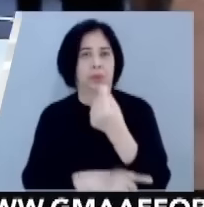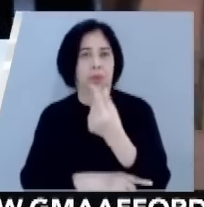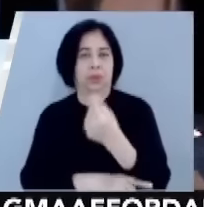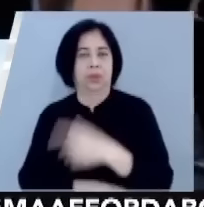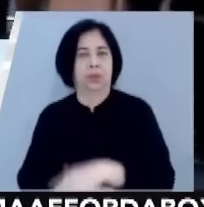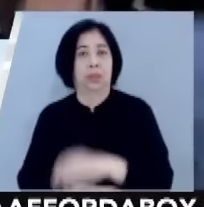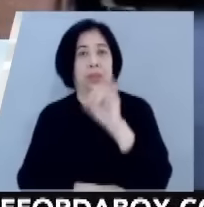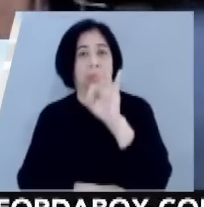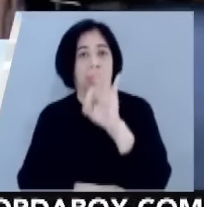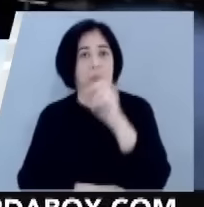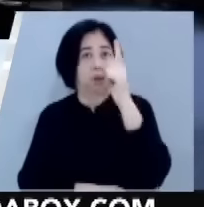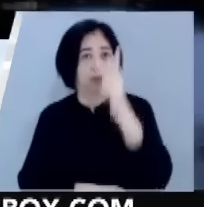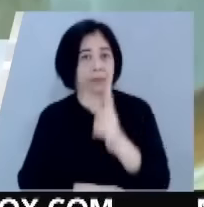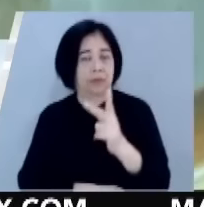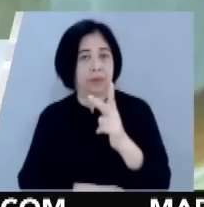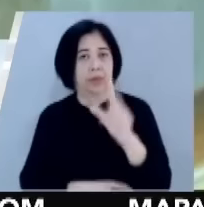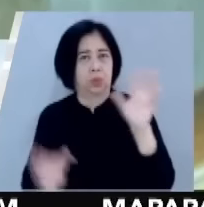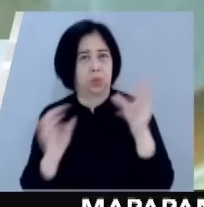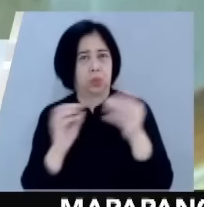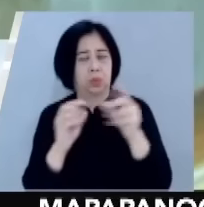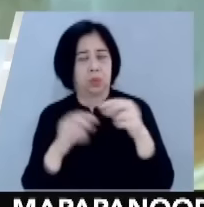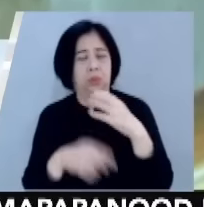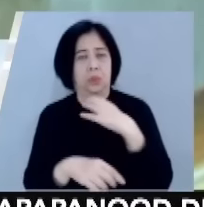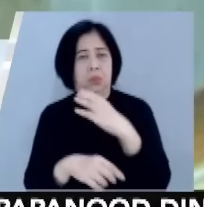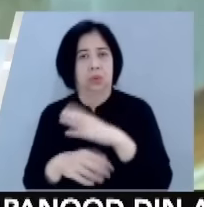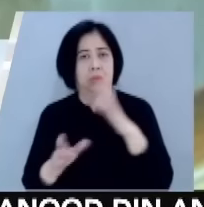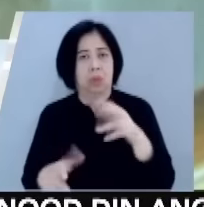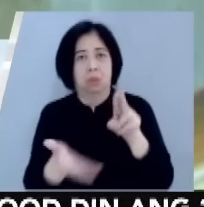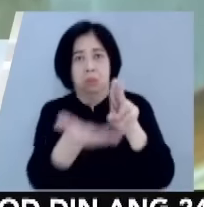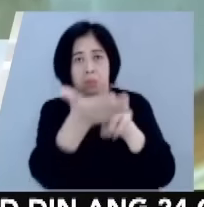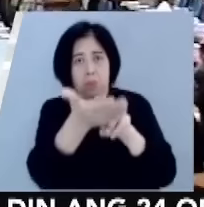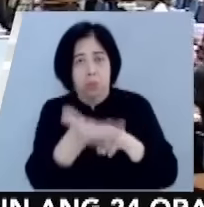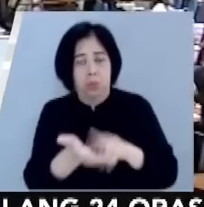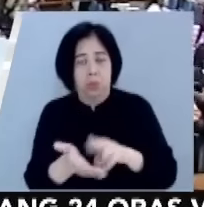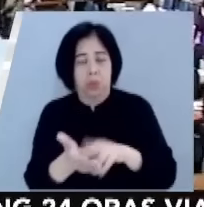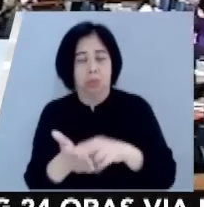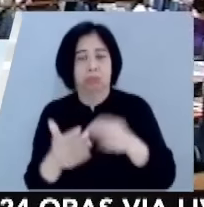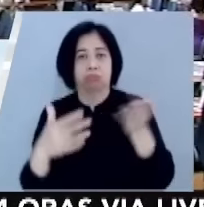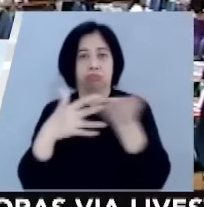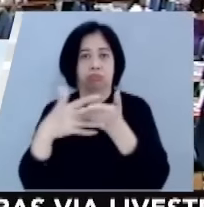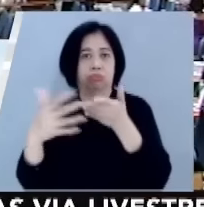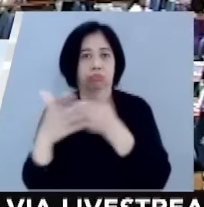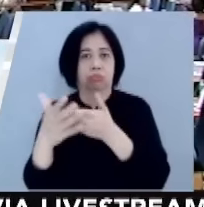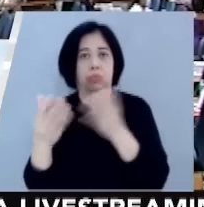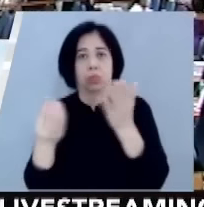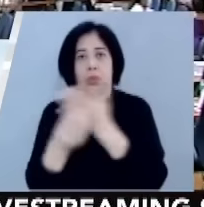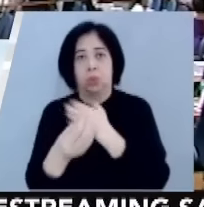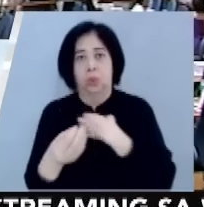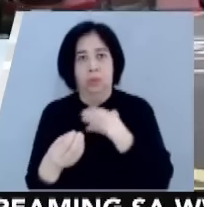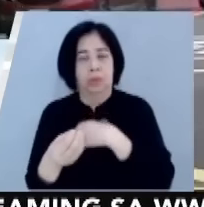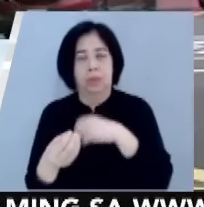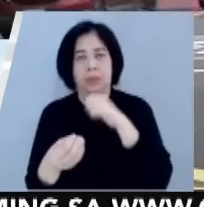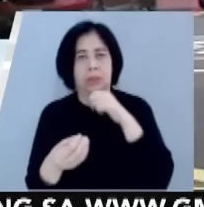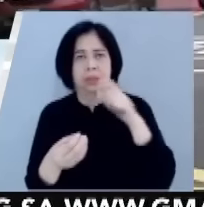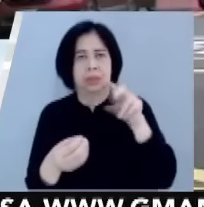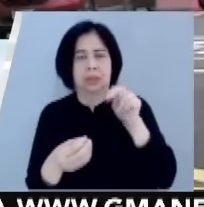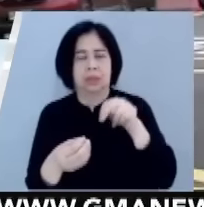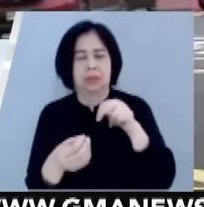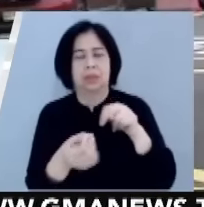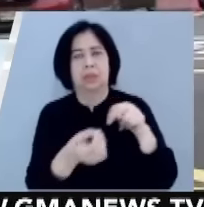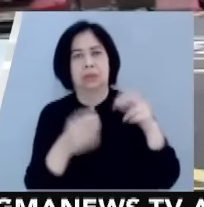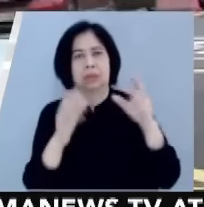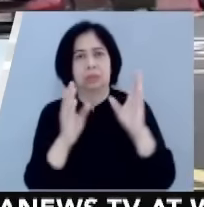1/3 ng kabuang bilang ng mga kongresista ang pumirma sa impeachment complaint, hindi na ito diringgin sa Kamara. Ipapasa